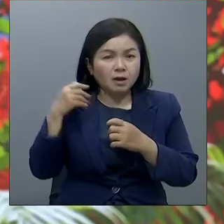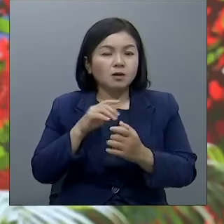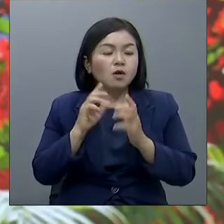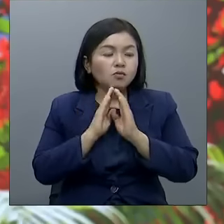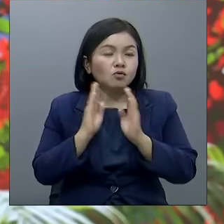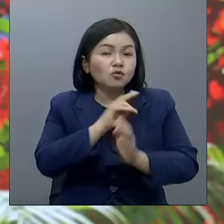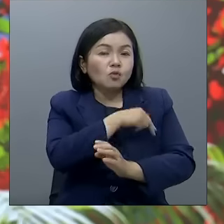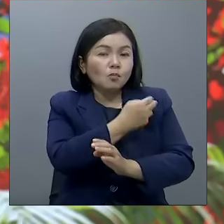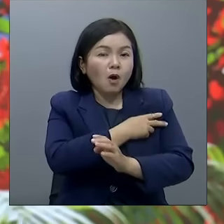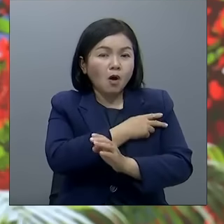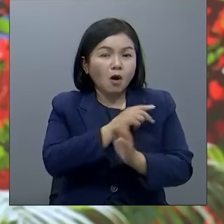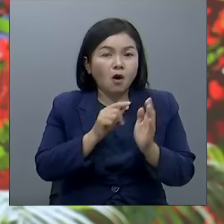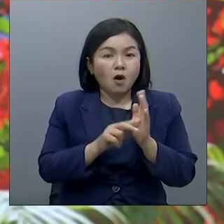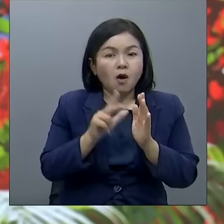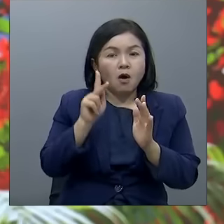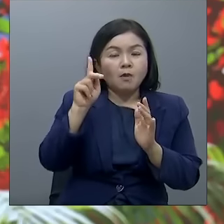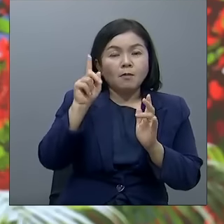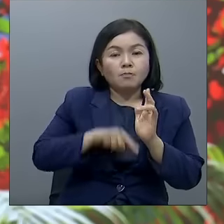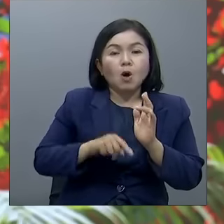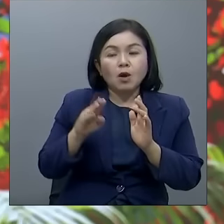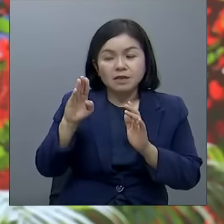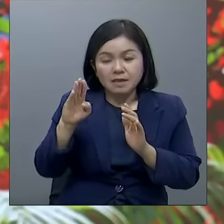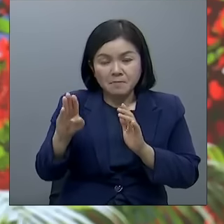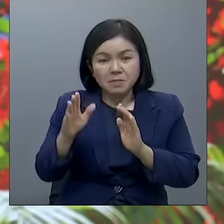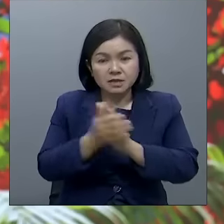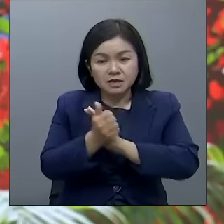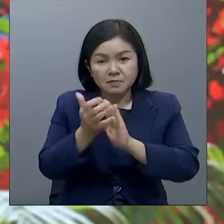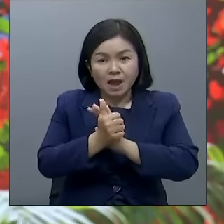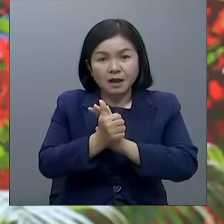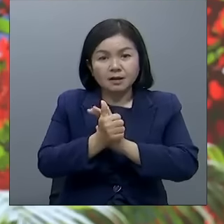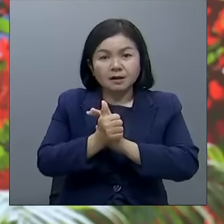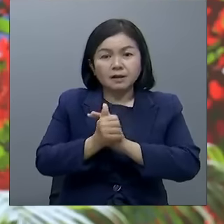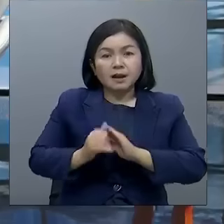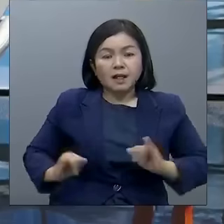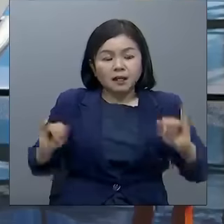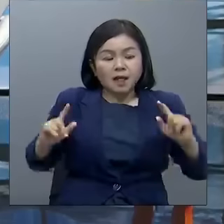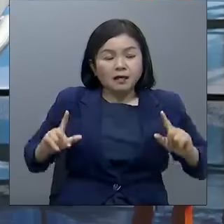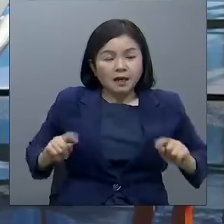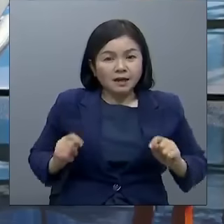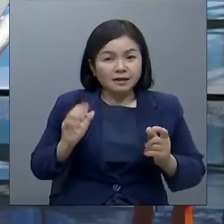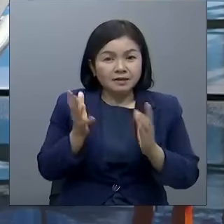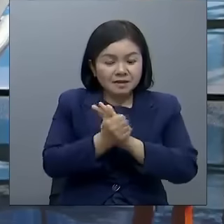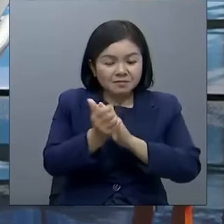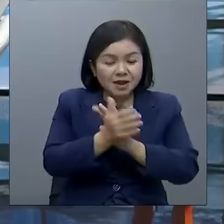พนัทวรวิชวงศ์อายุรแพทย์เฉพาะทางโรคไตโรงพยาบาลจุฬาภรณ์ครับขอบคุณครับคุณหมอครับ ขอบคุณครับขอบคุณครับ